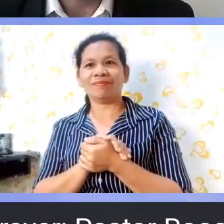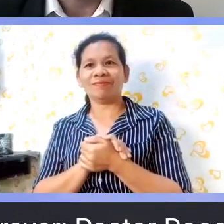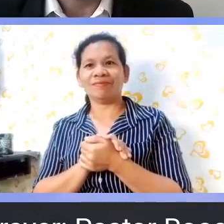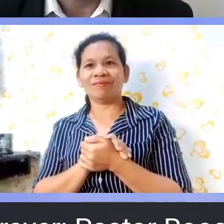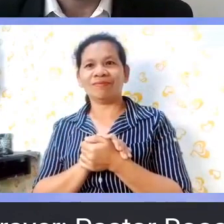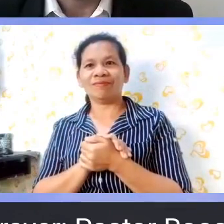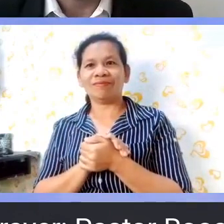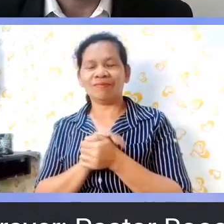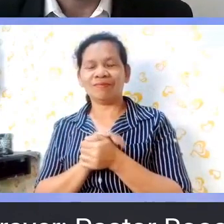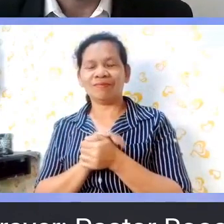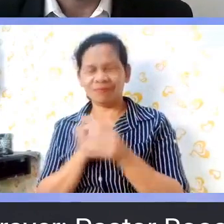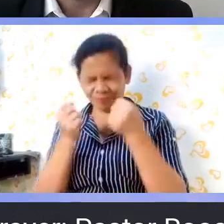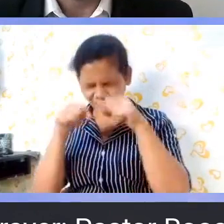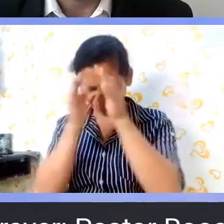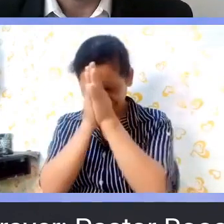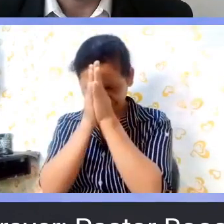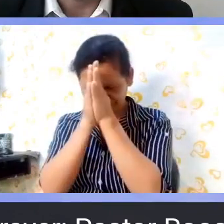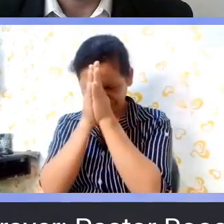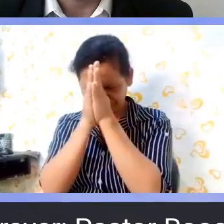Tayo manalangin.